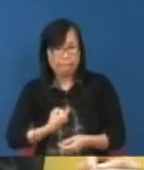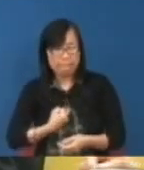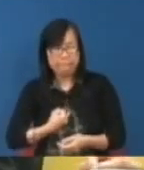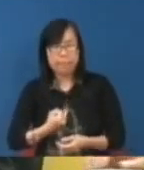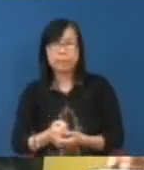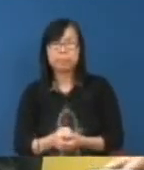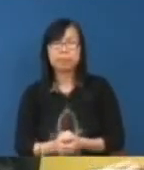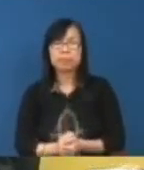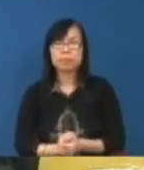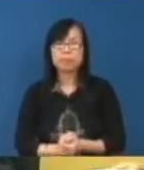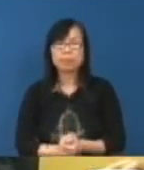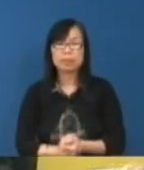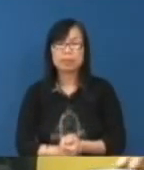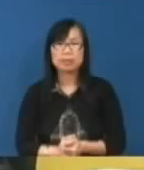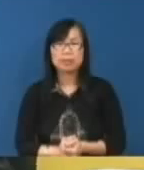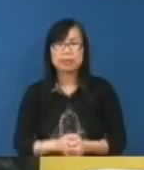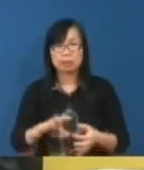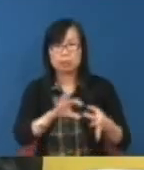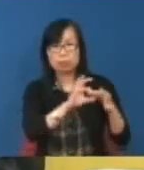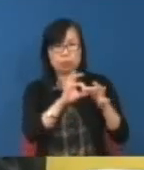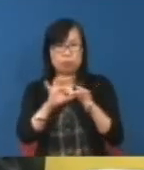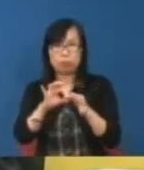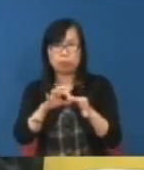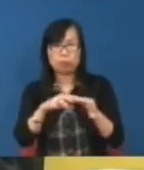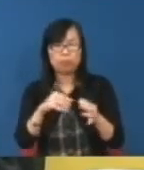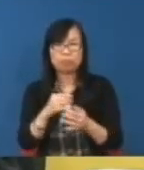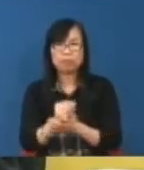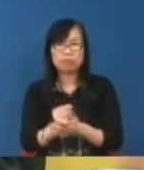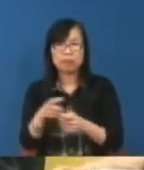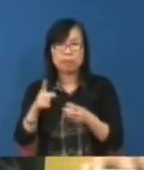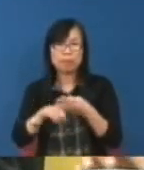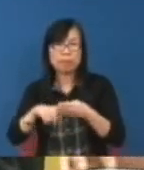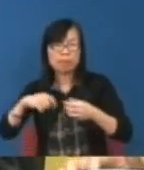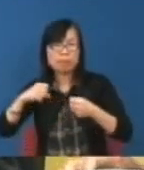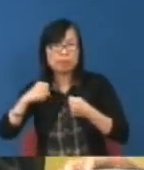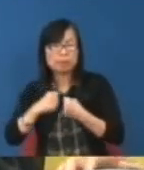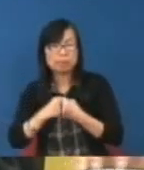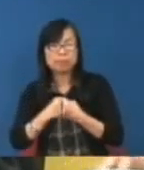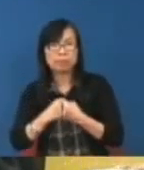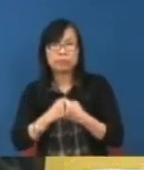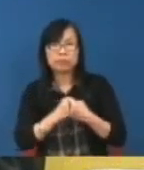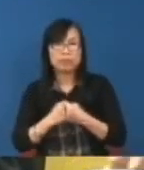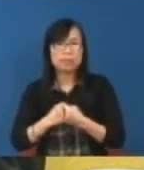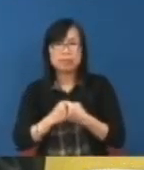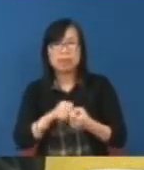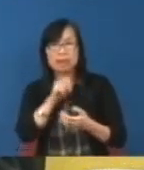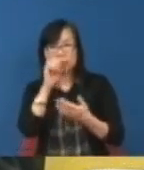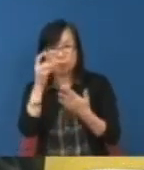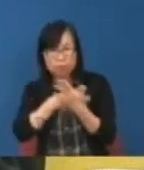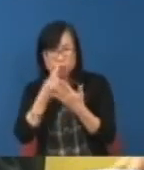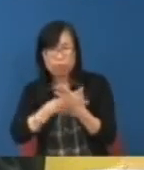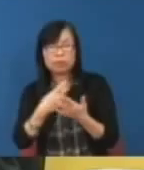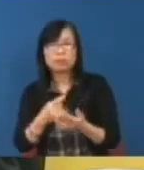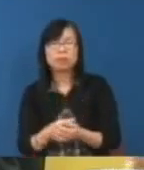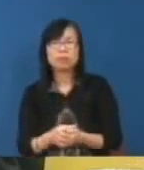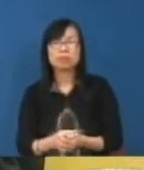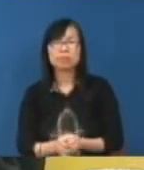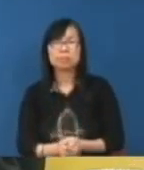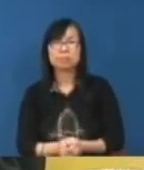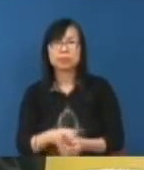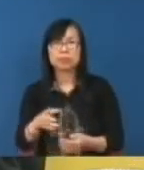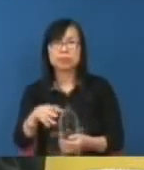當日點解要即係聯同其他泛民班傻仔去否決嗰個議案咧？係咪？咁佢就覺得即係